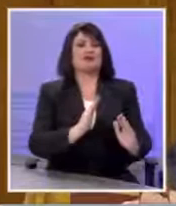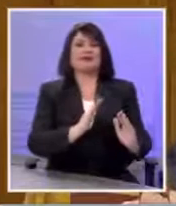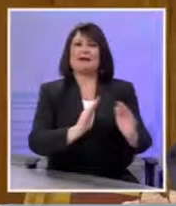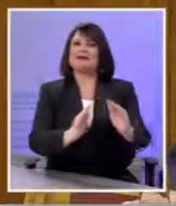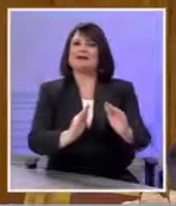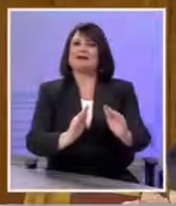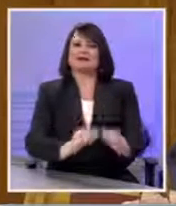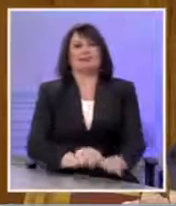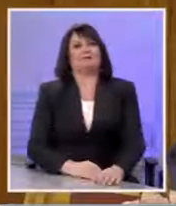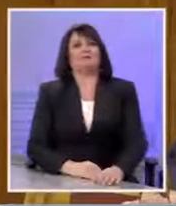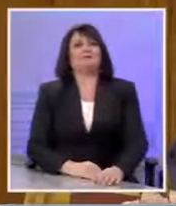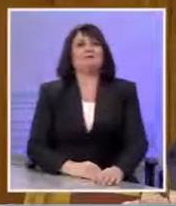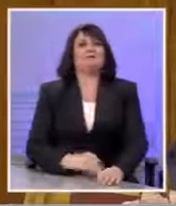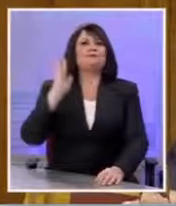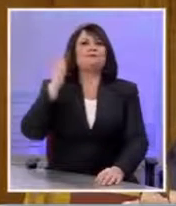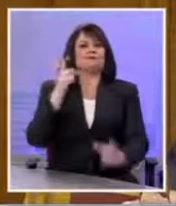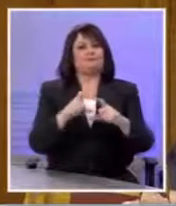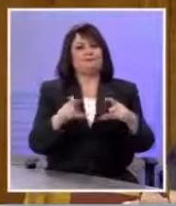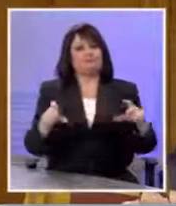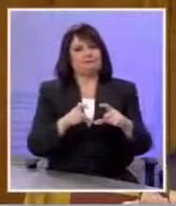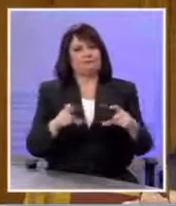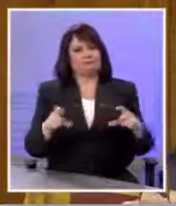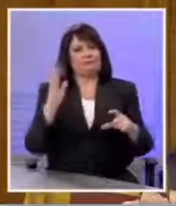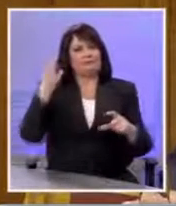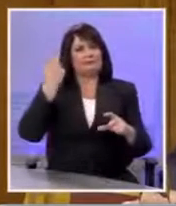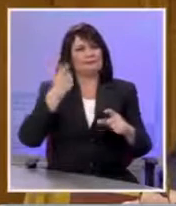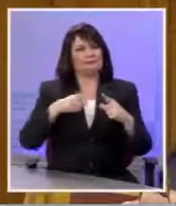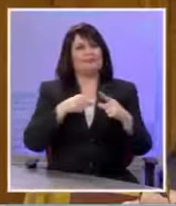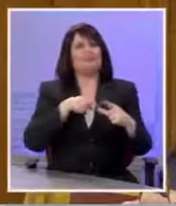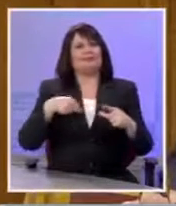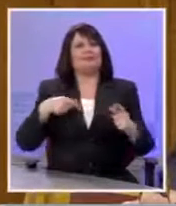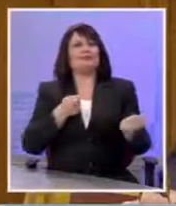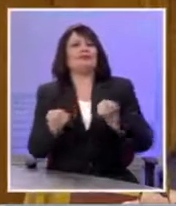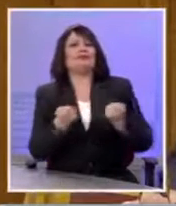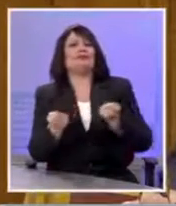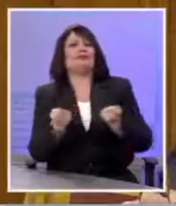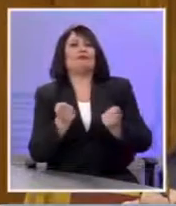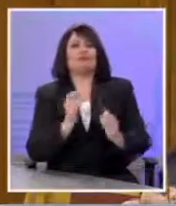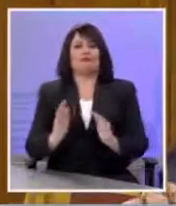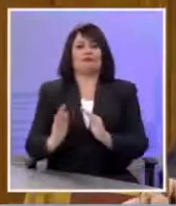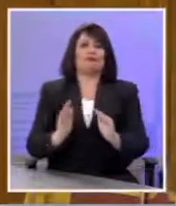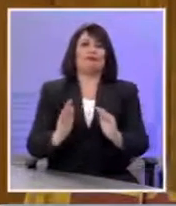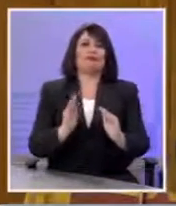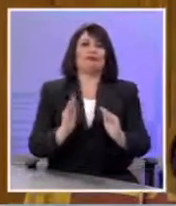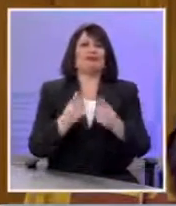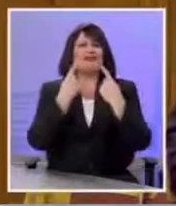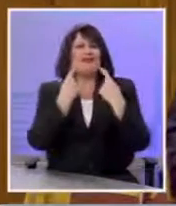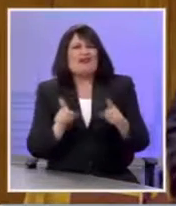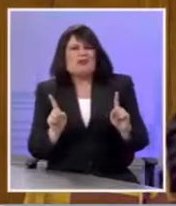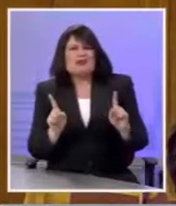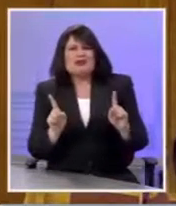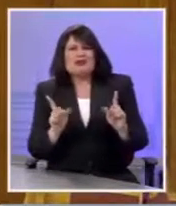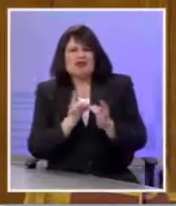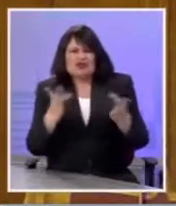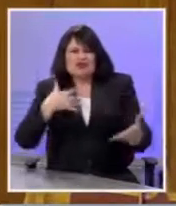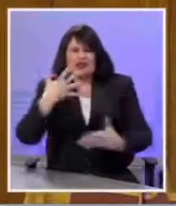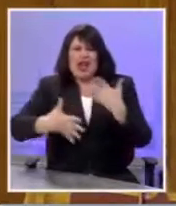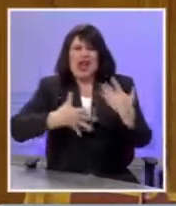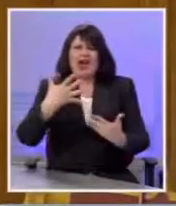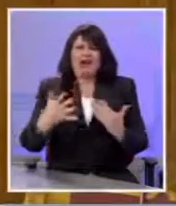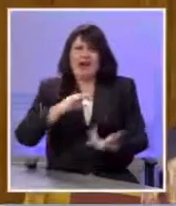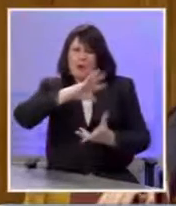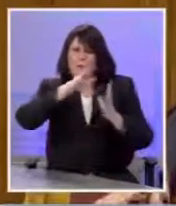μεταξύ των οποίων των παλαιών μετόχων και των παλαιών διοικήσεων, οι οποίες προστατεύτηκαν κατά τρόπο πρωτοφανή, σκανδαλώδη